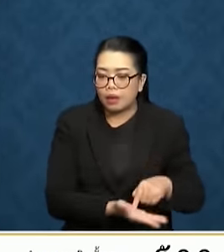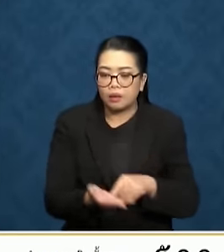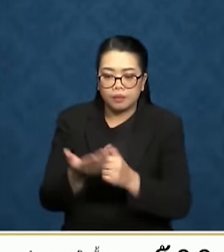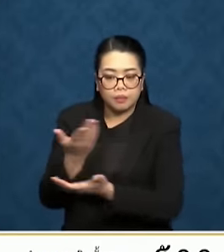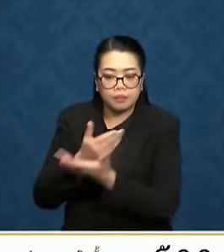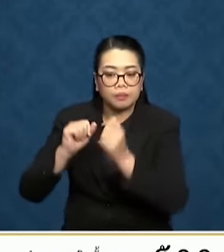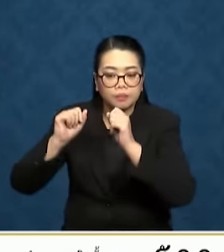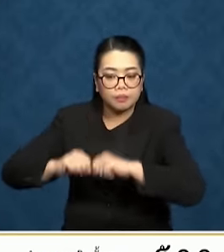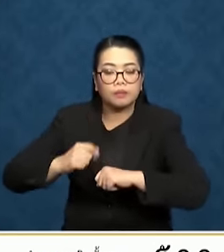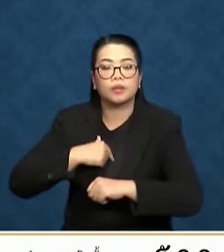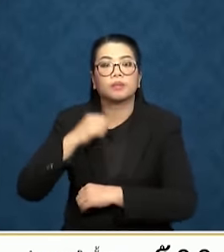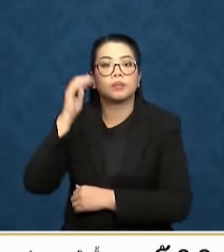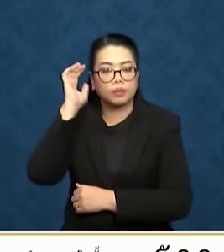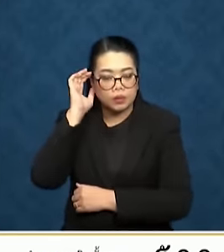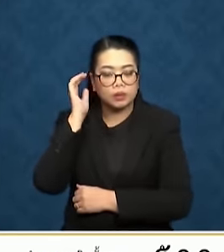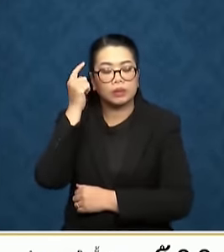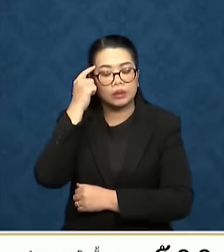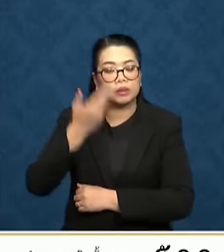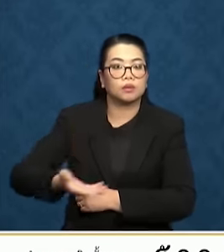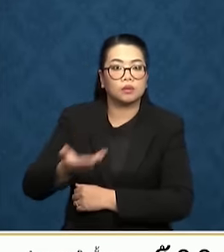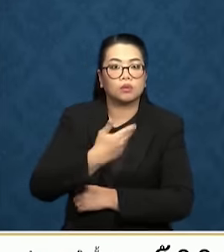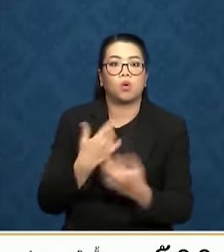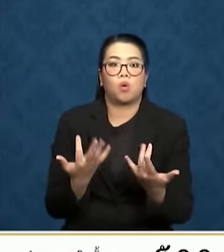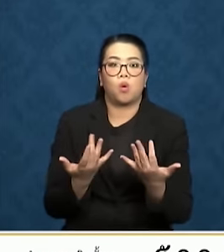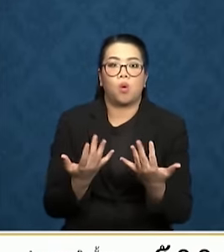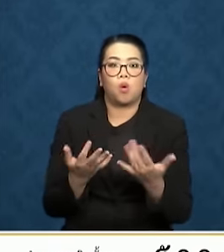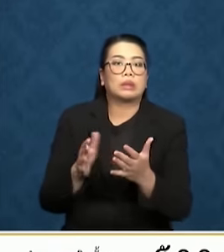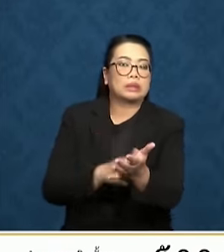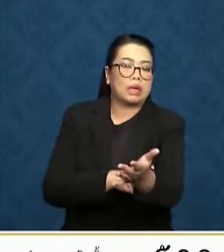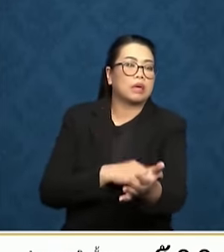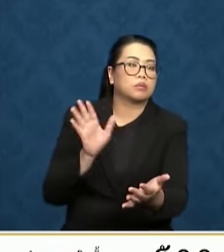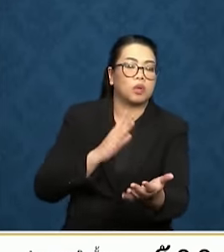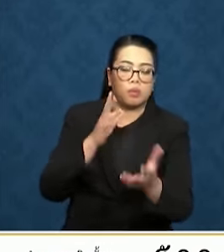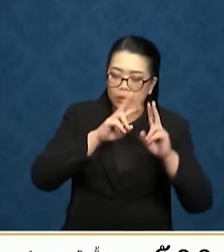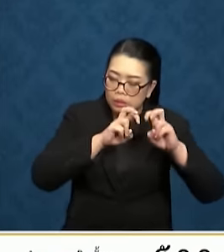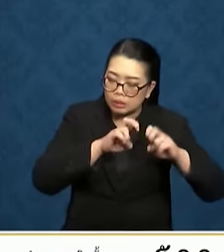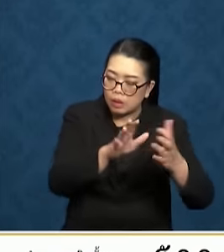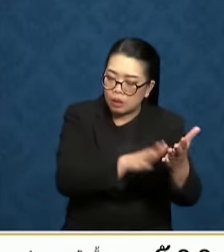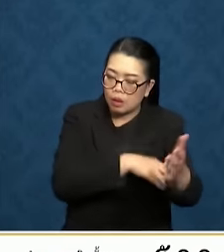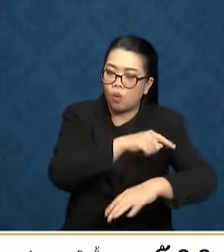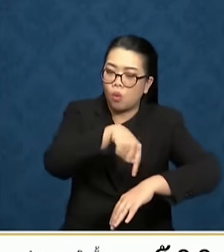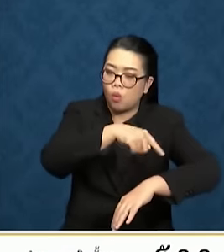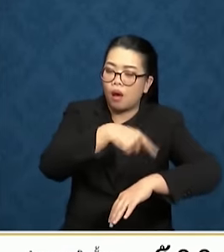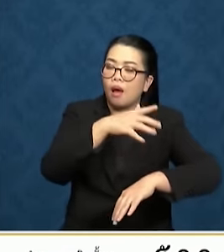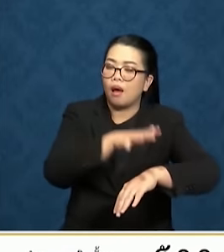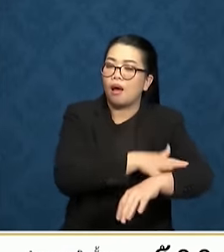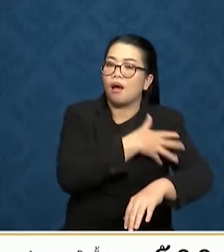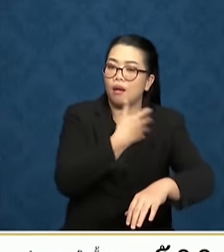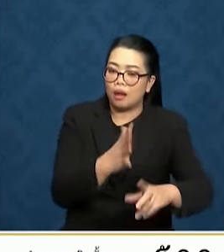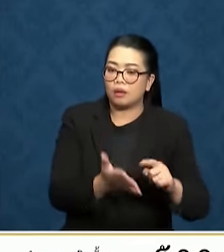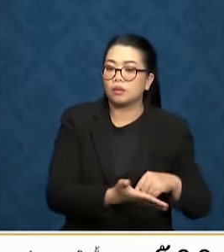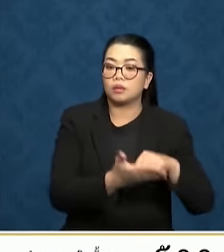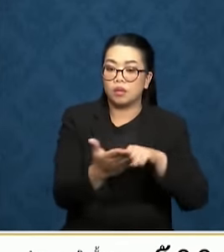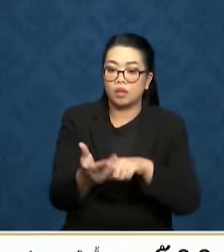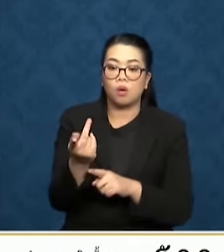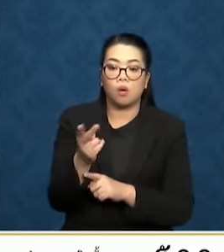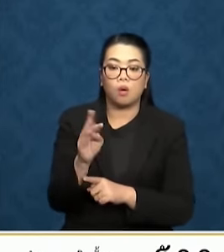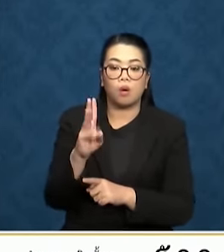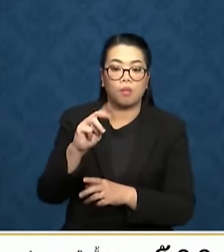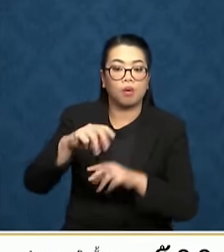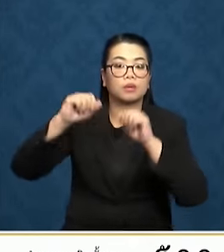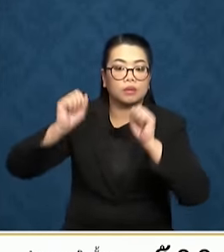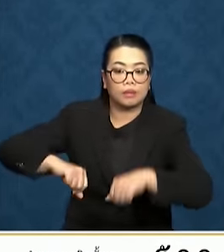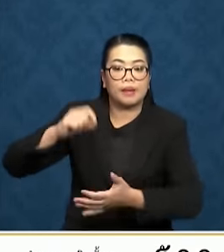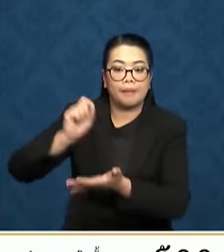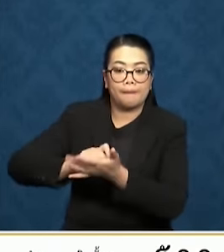ด้วยแต่ผมเชื่อว่าเราไม่จำเป็นต้องรอนานมากเพราะว่าศึกษากันมาก็เยอะแล้วนะครับแล้วก็สามารถที่จะทำได้เลย